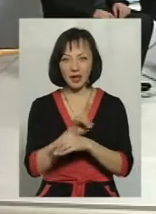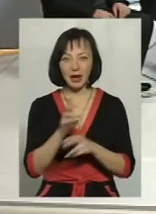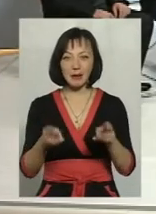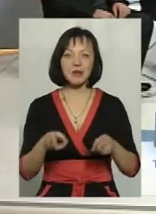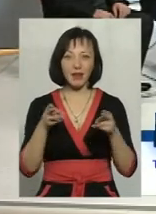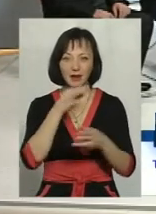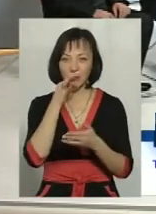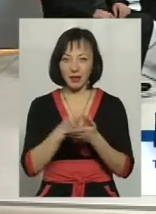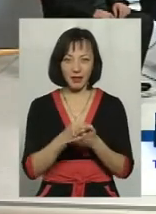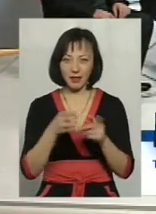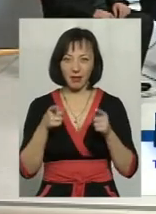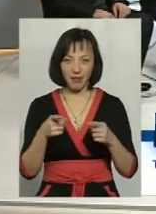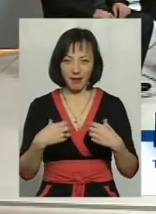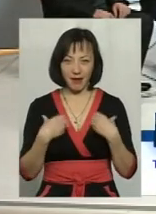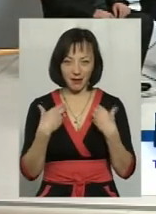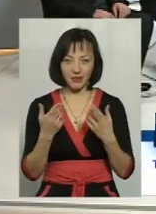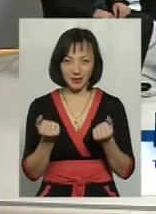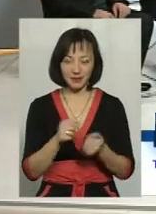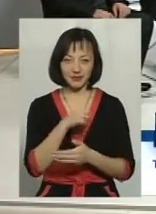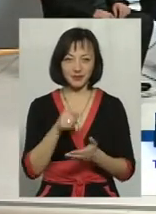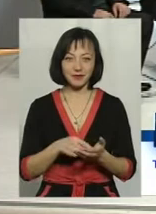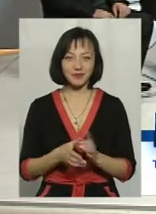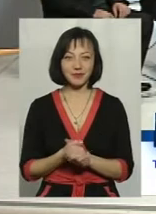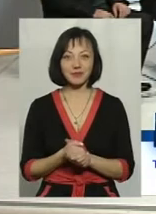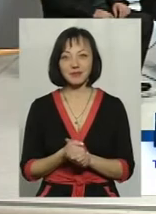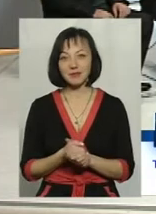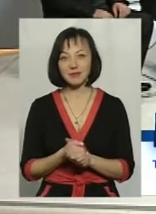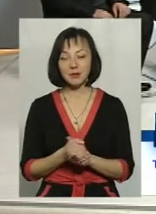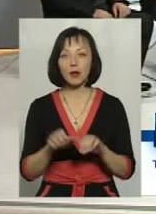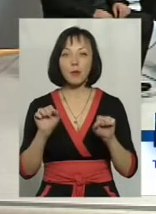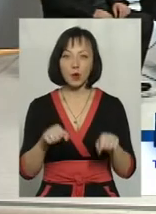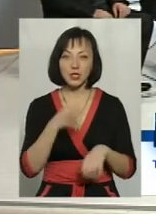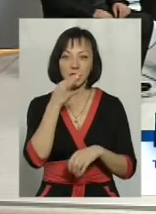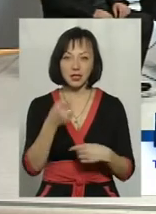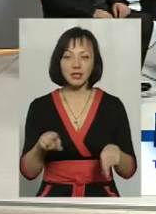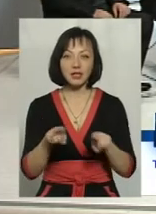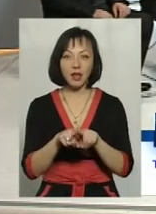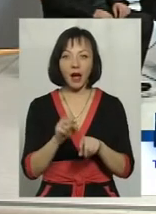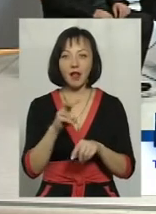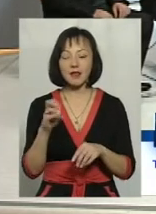кримінальною відповідальністю не налякаєш, я правильно зрозуміла? Ну, можна